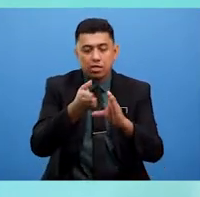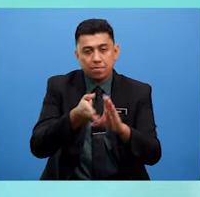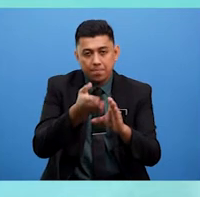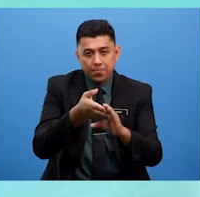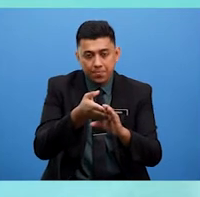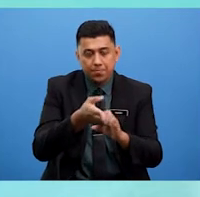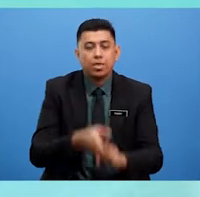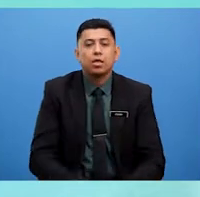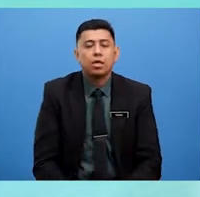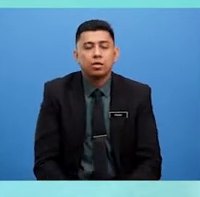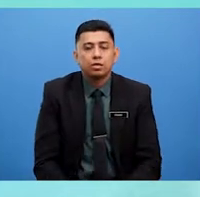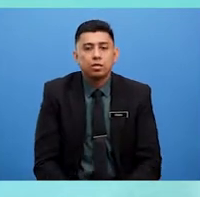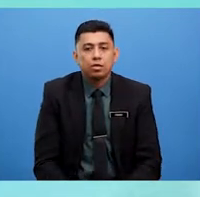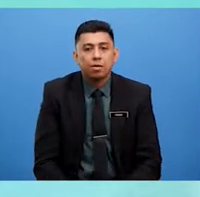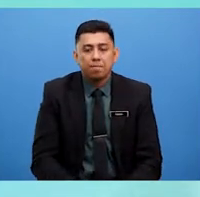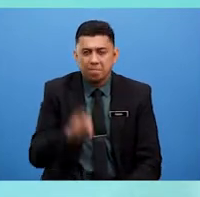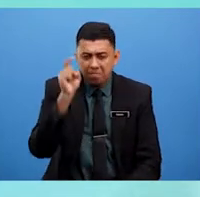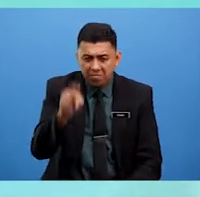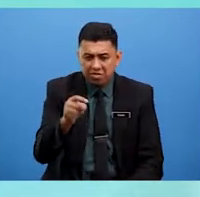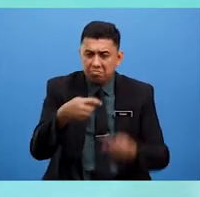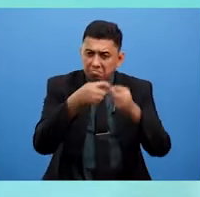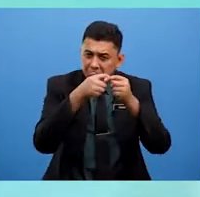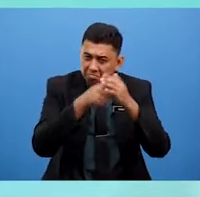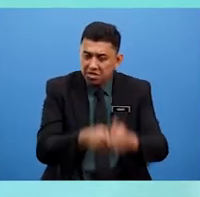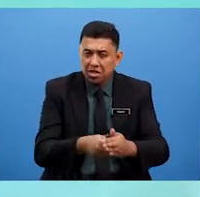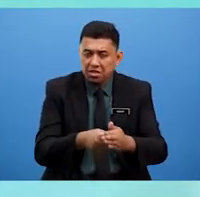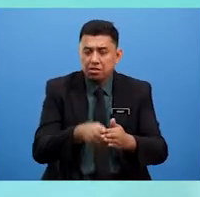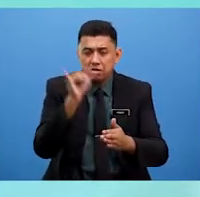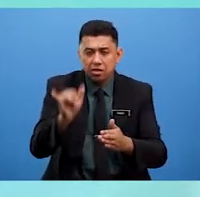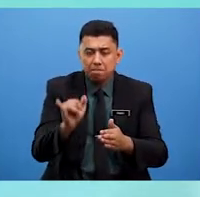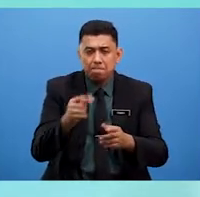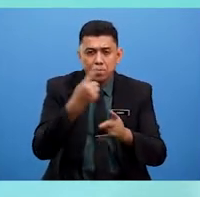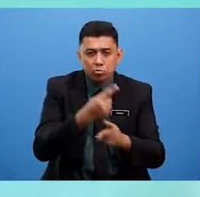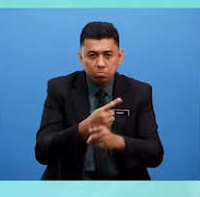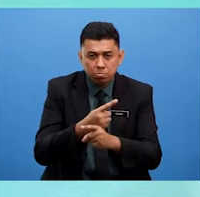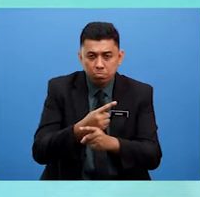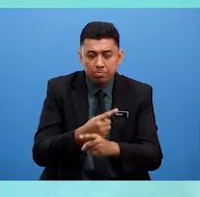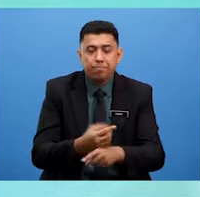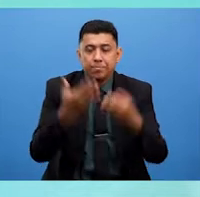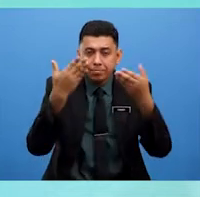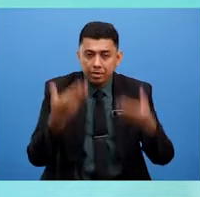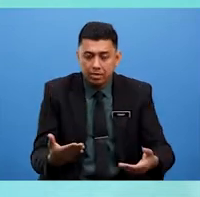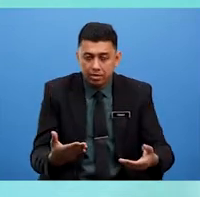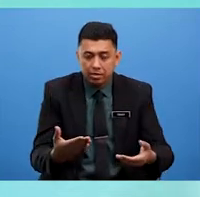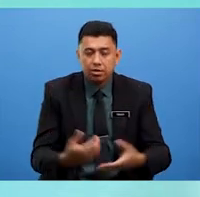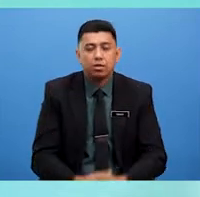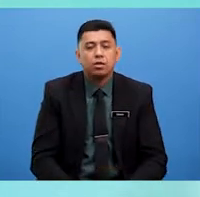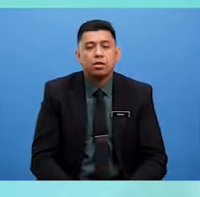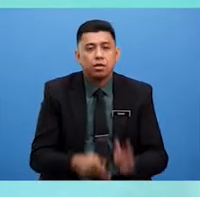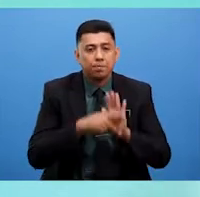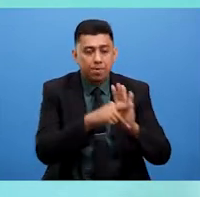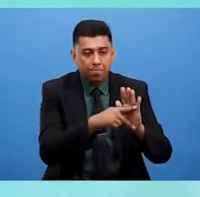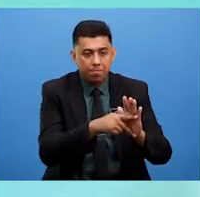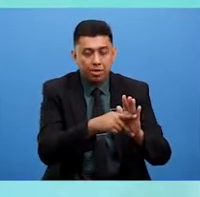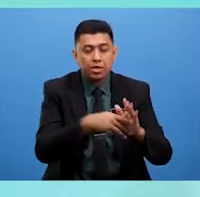diberi penekanan pada fasa latihan tertentu dalam satu program latihan dan pemberatan terhadap elemen ini